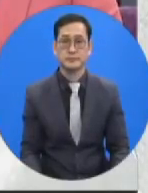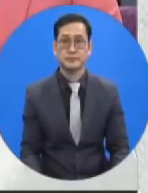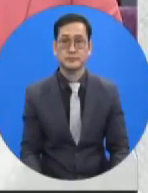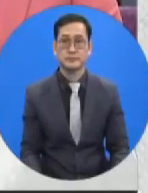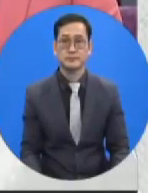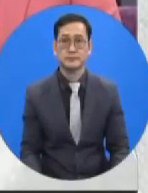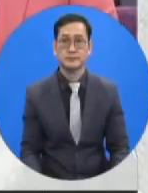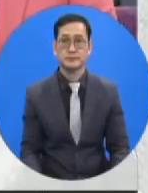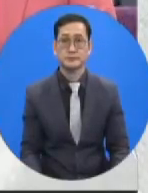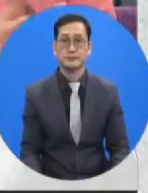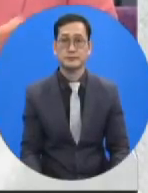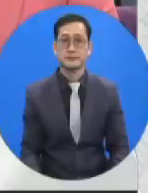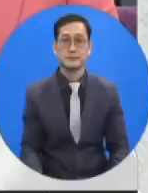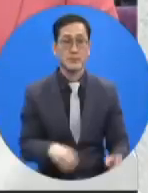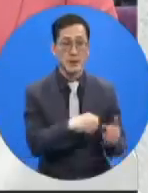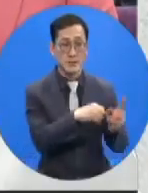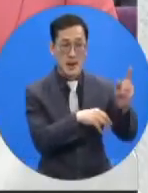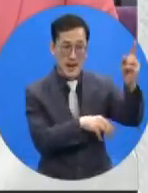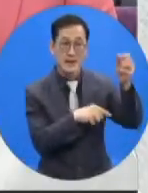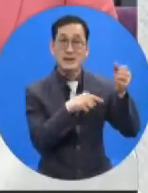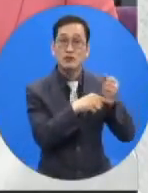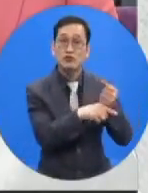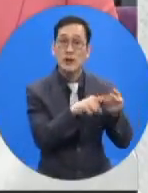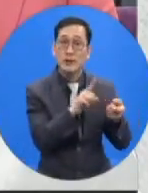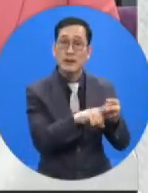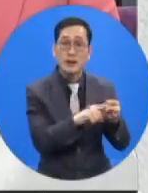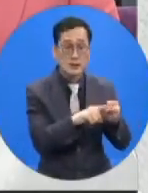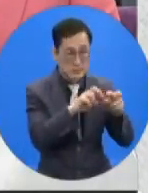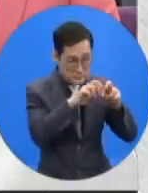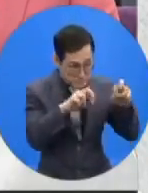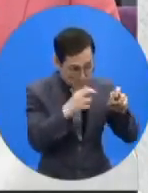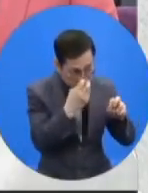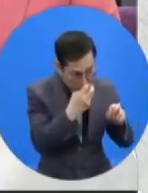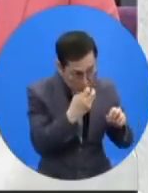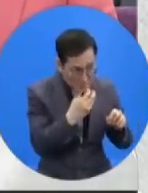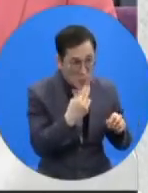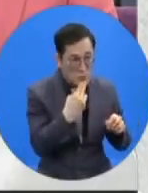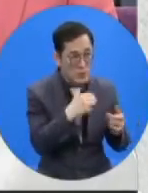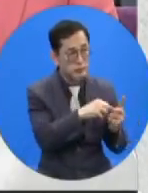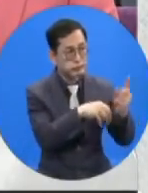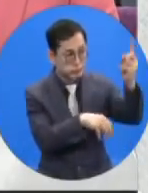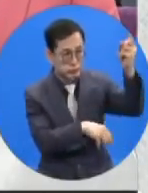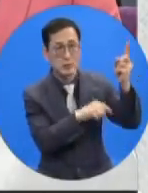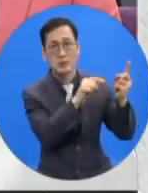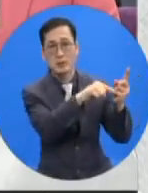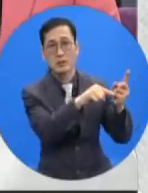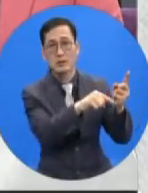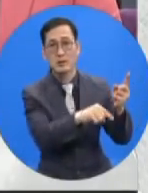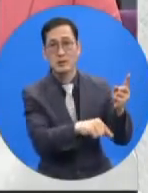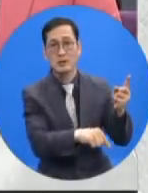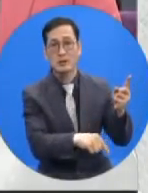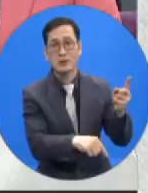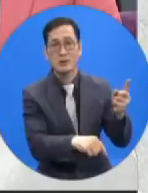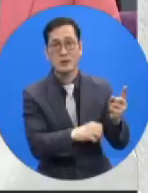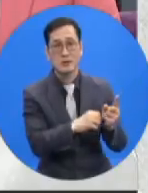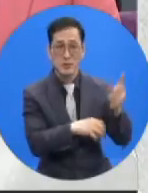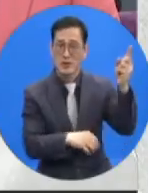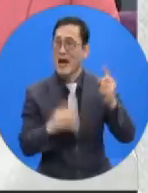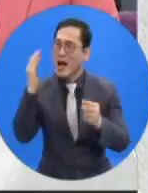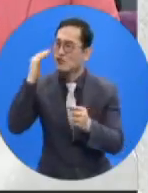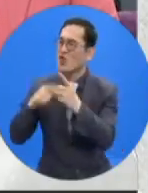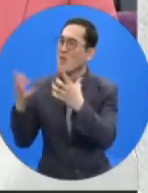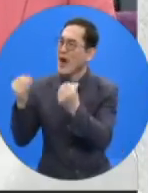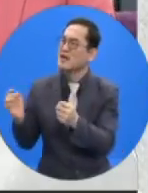바탕 기본적으로 배경은 전혀 빠진 상태에서 왜 저 발언만 놓고 왜 북한을 옹호한다 이게